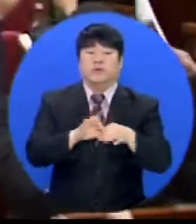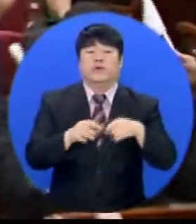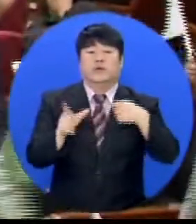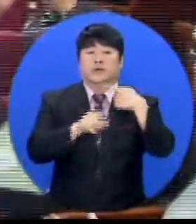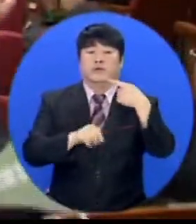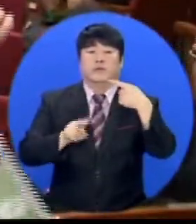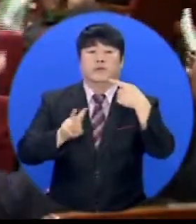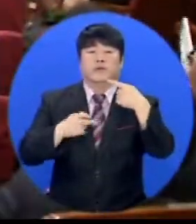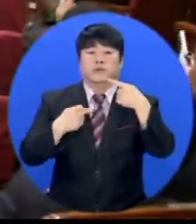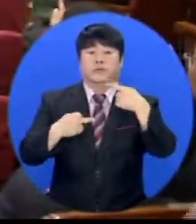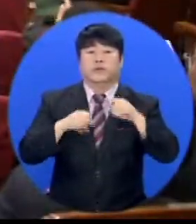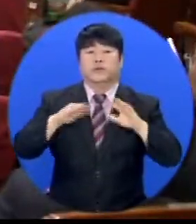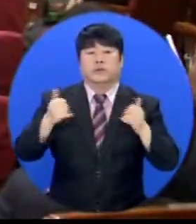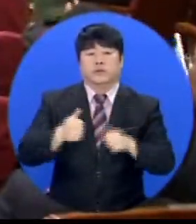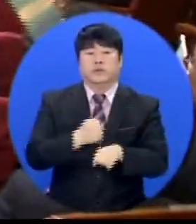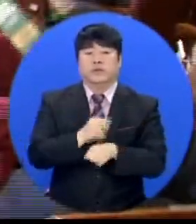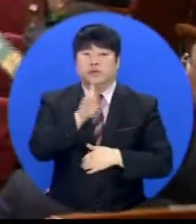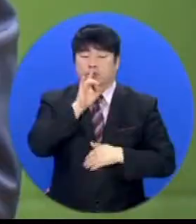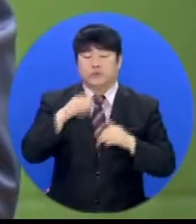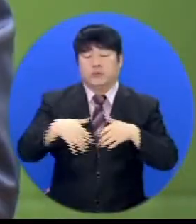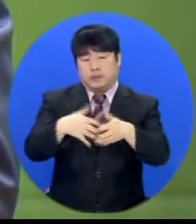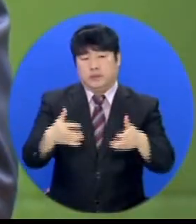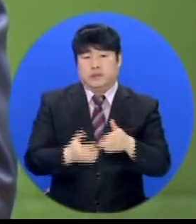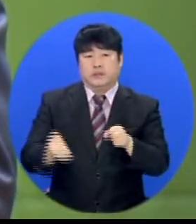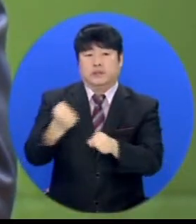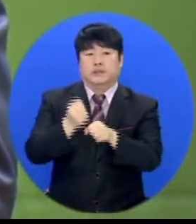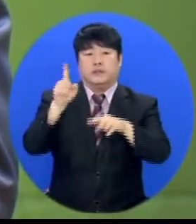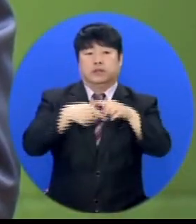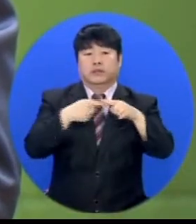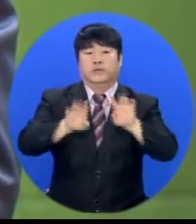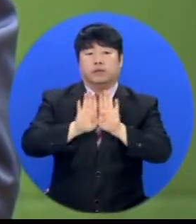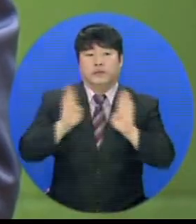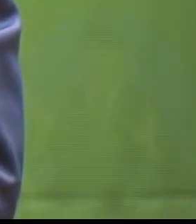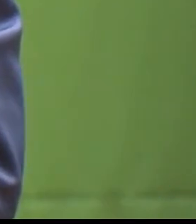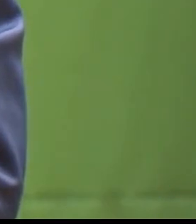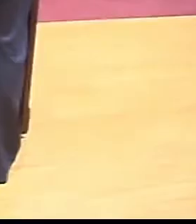국회의원회관에서 중앙당 창당대회를 열기로 했습니다.